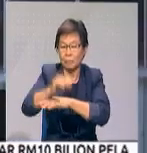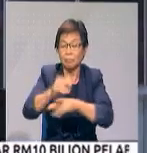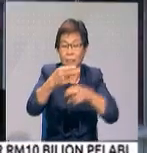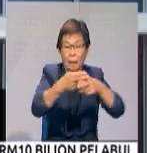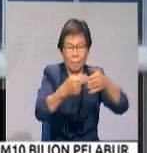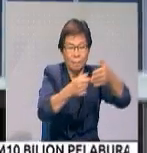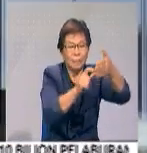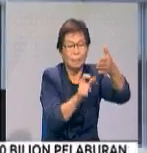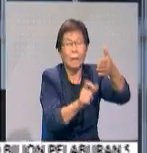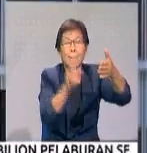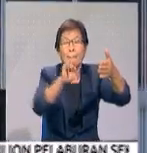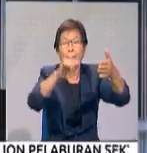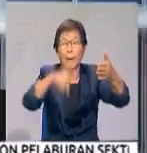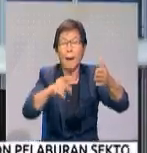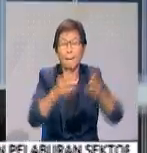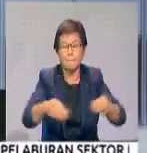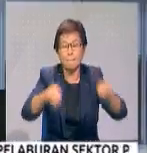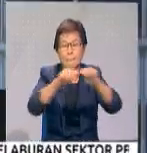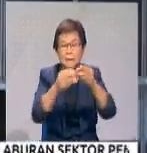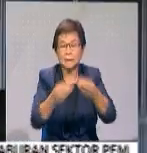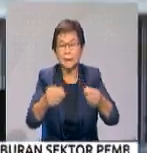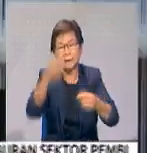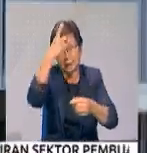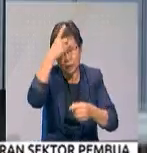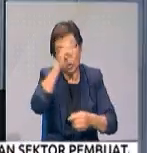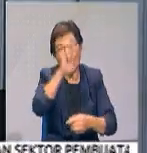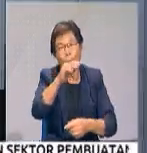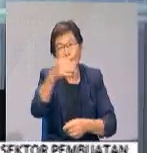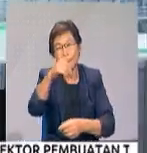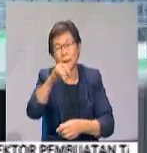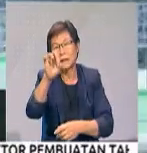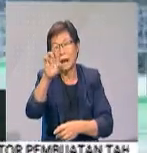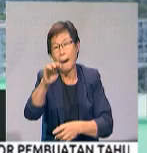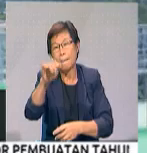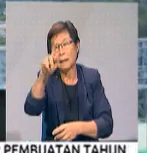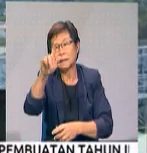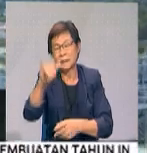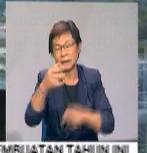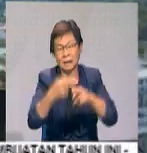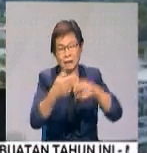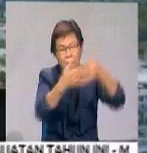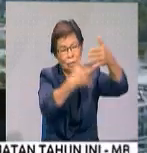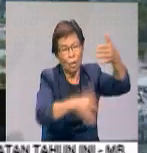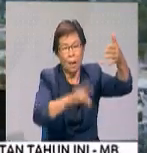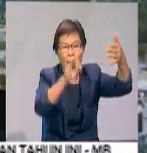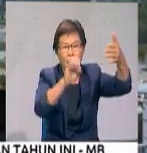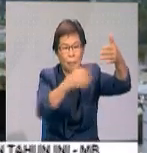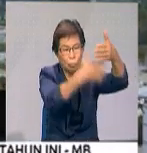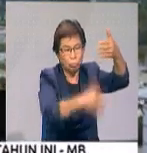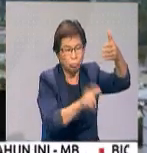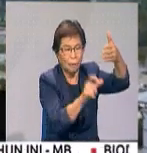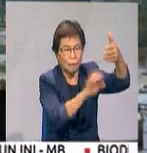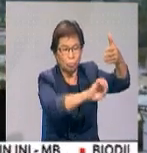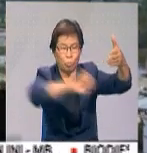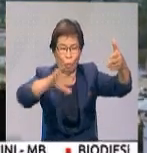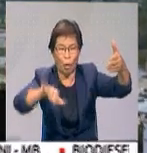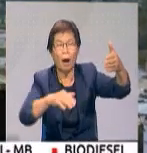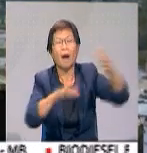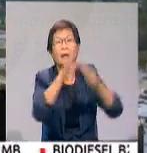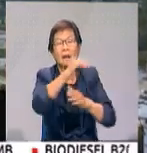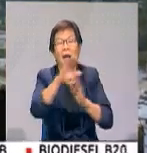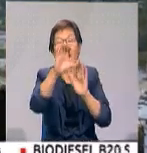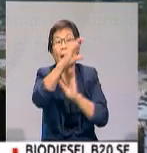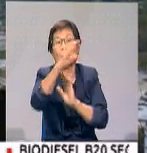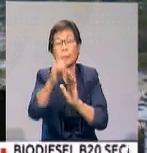menggugurkan nama Ahli Parlimen Masjid Tanah Datuk Mas Ermiati Samsudin daripada senarai 80 individu dan entiti yang dikenakan